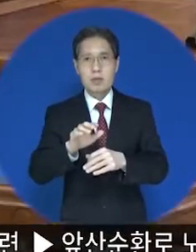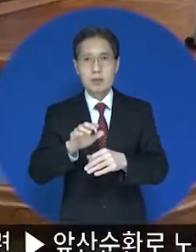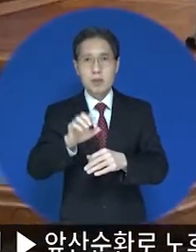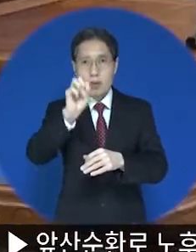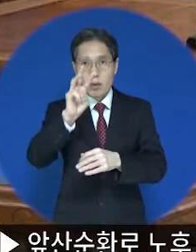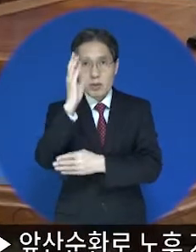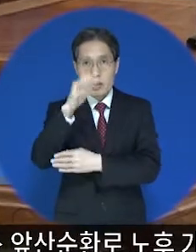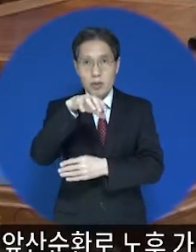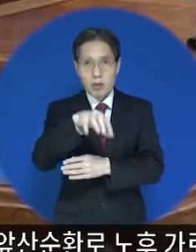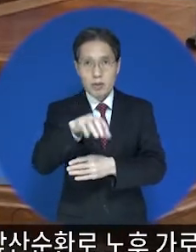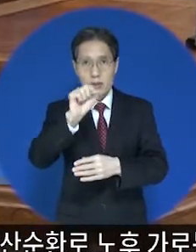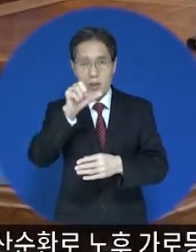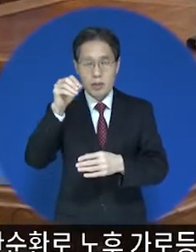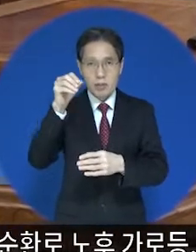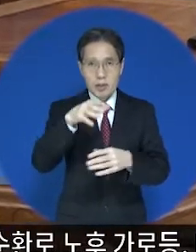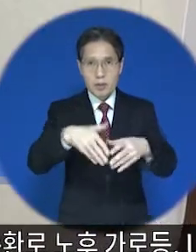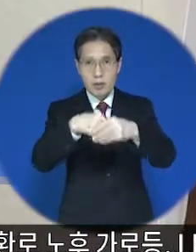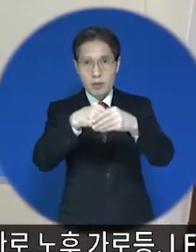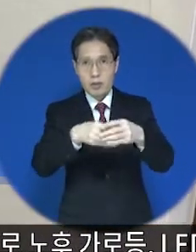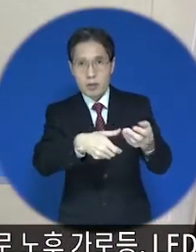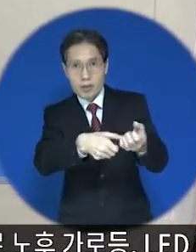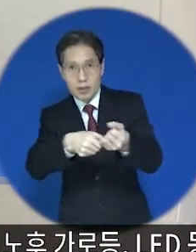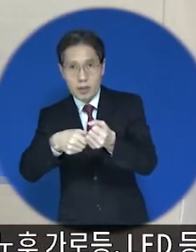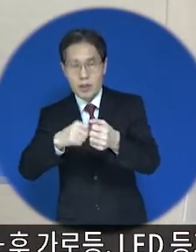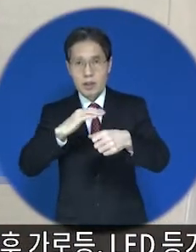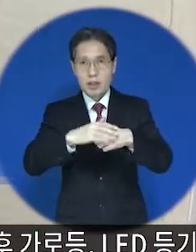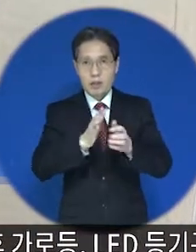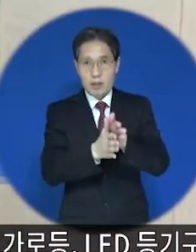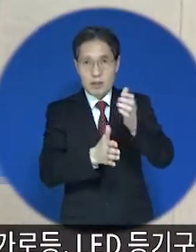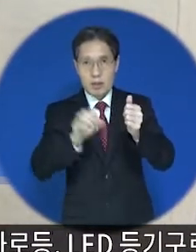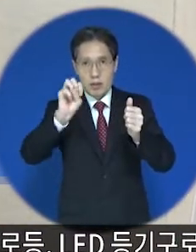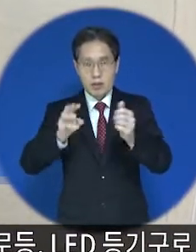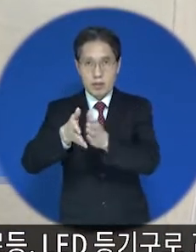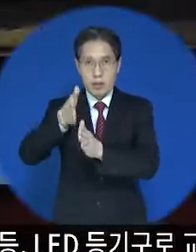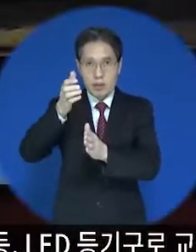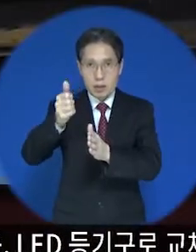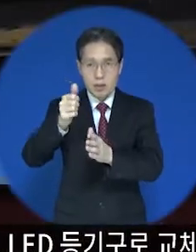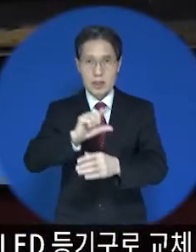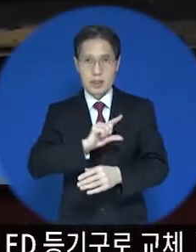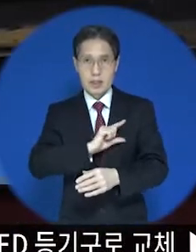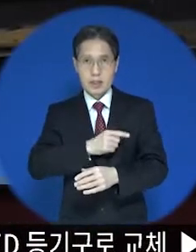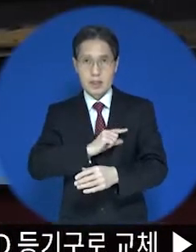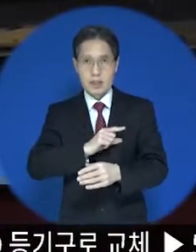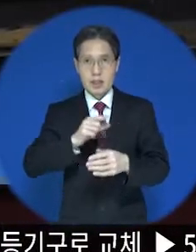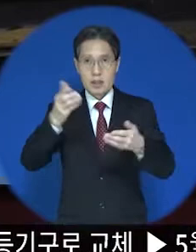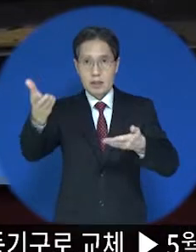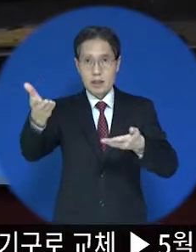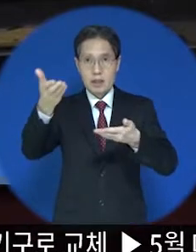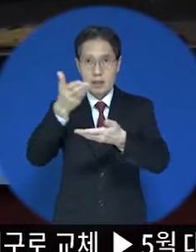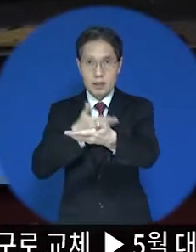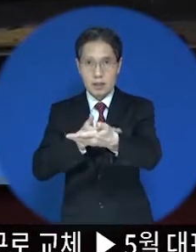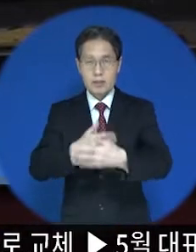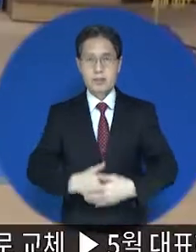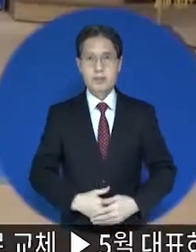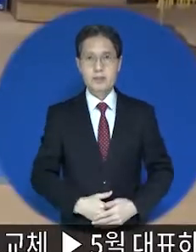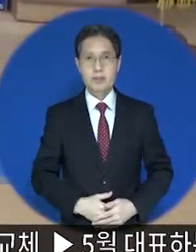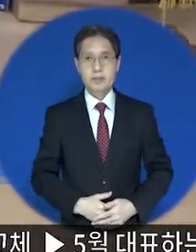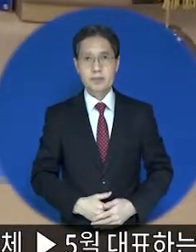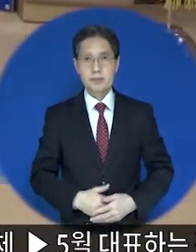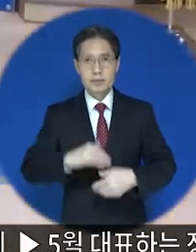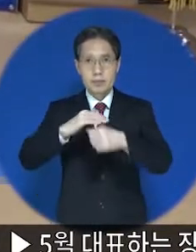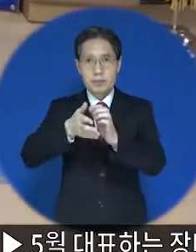달빛 동맥을 성공적으로 이끈 대구 시장과 광주시장 에게 명의 시민 증을 상호 전달했습니다